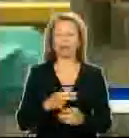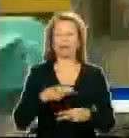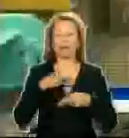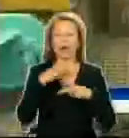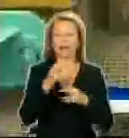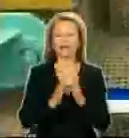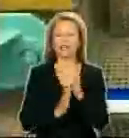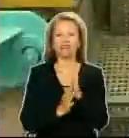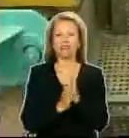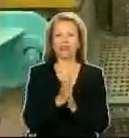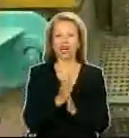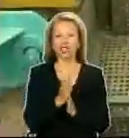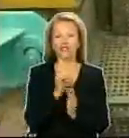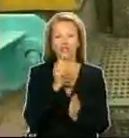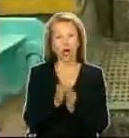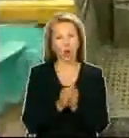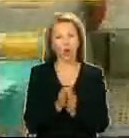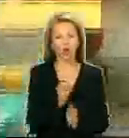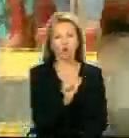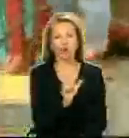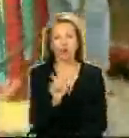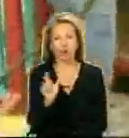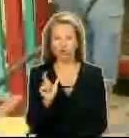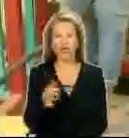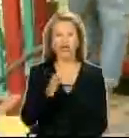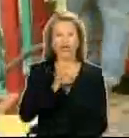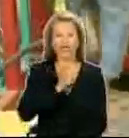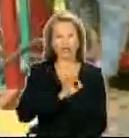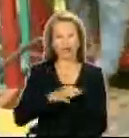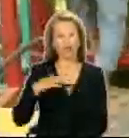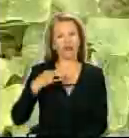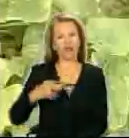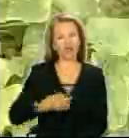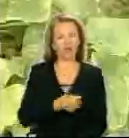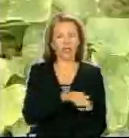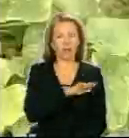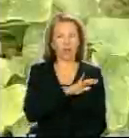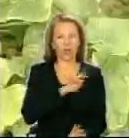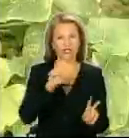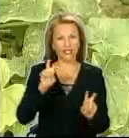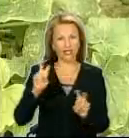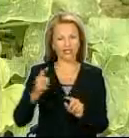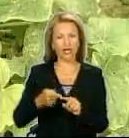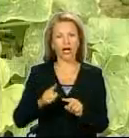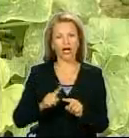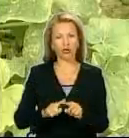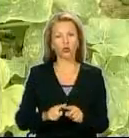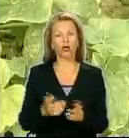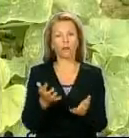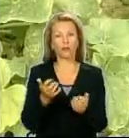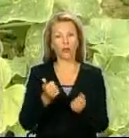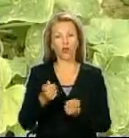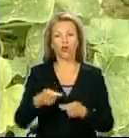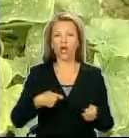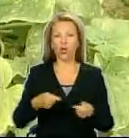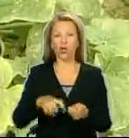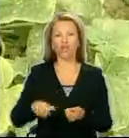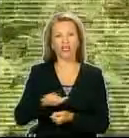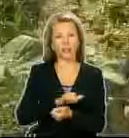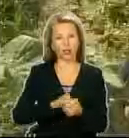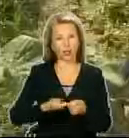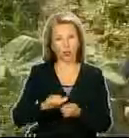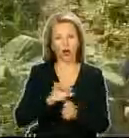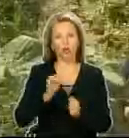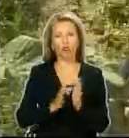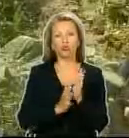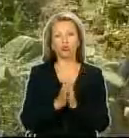делают на выращивание огурцов-корнишонов. В этом году использовали французские польские сорта, которые с удовольствием берет и торговля, и переработка. Корнишон можно